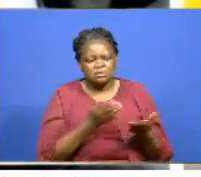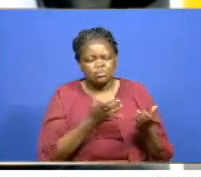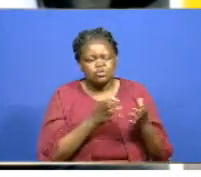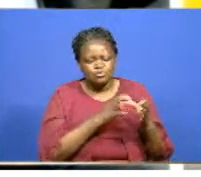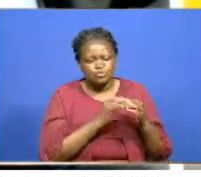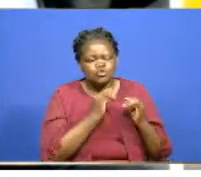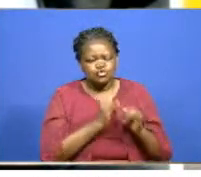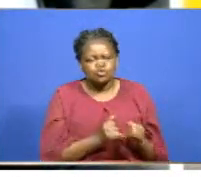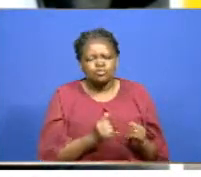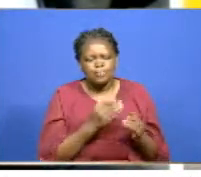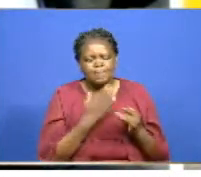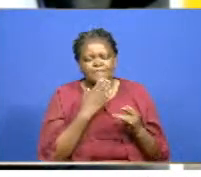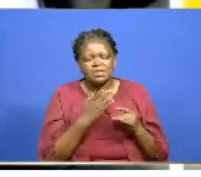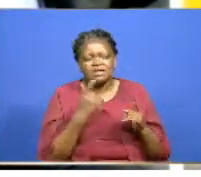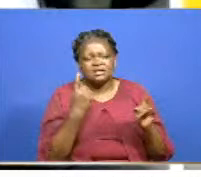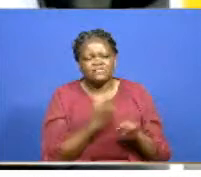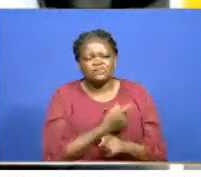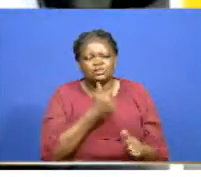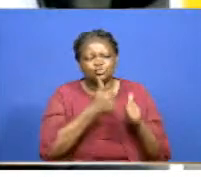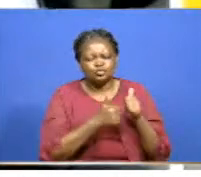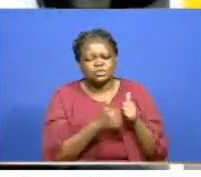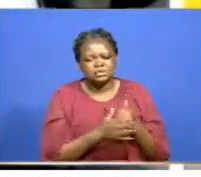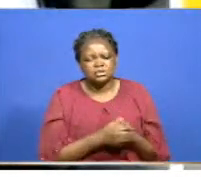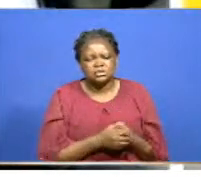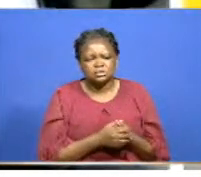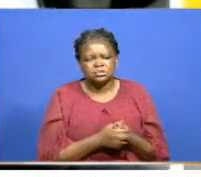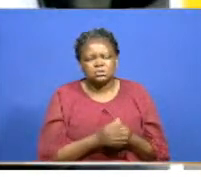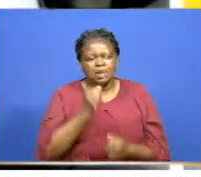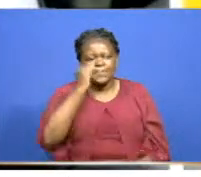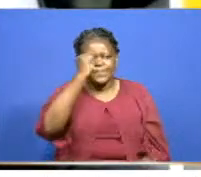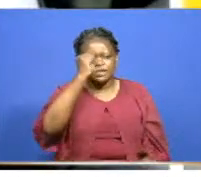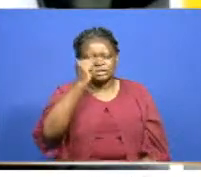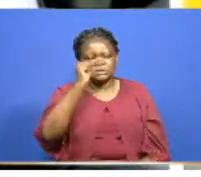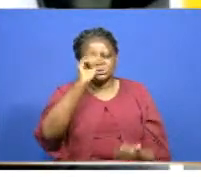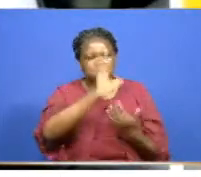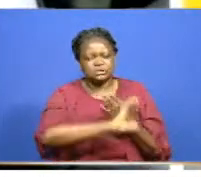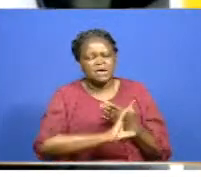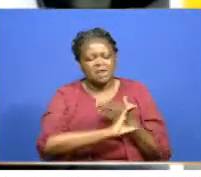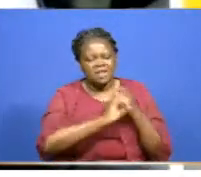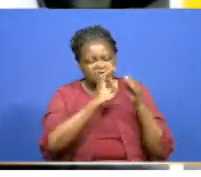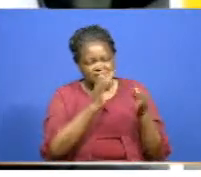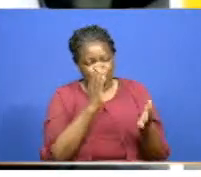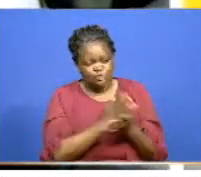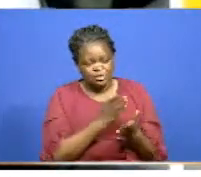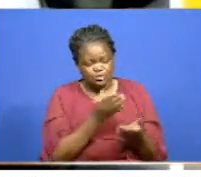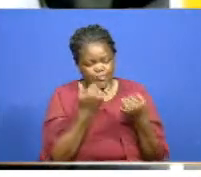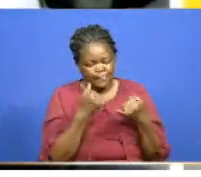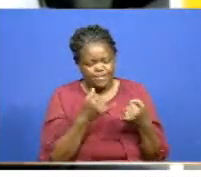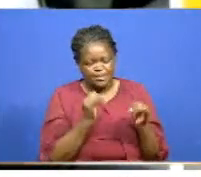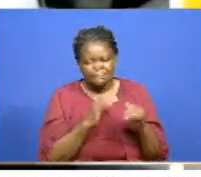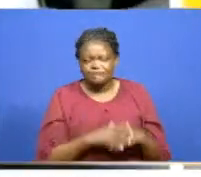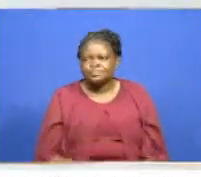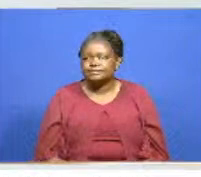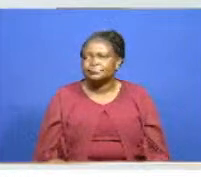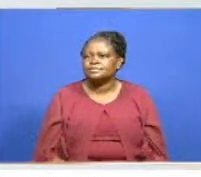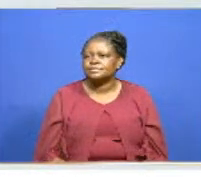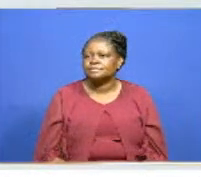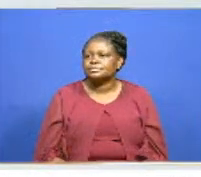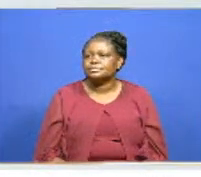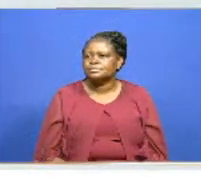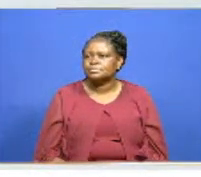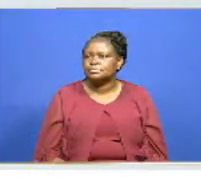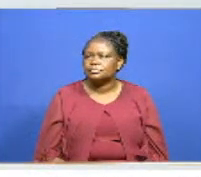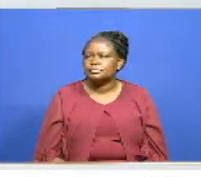kipya. Pengine tofauti itakuwa ni ipi katika ulingo wa kisiasa humu nchini ikiwa hayo yatatekelezwa? Utafutaji